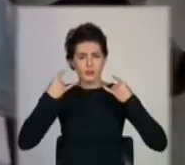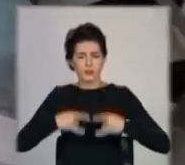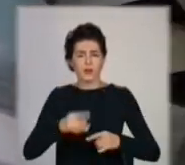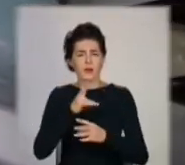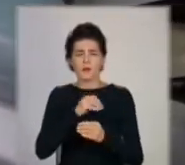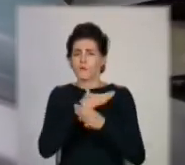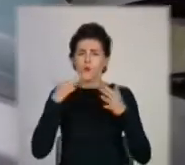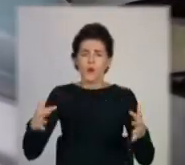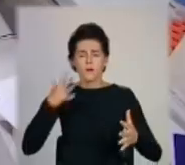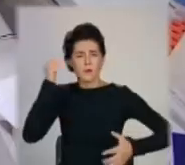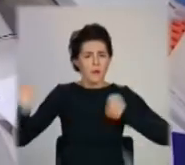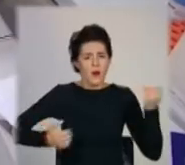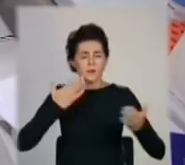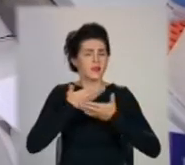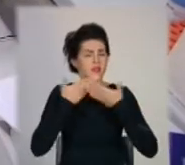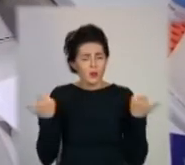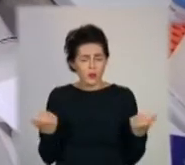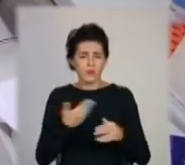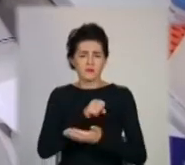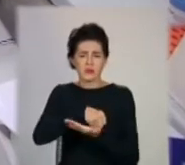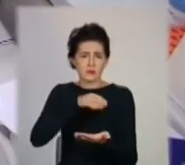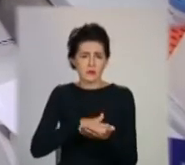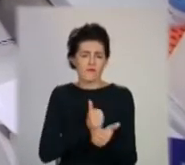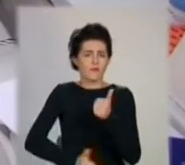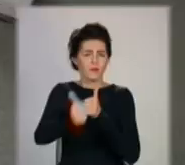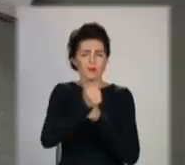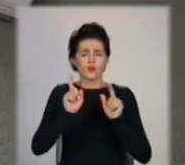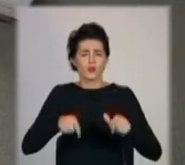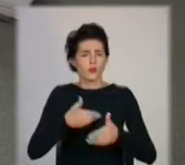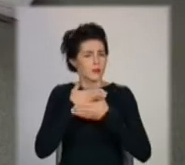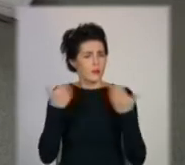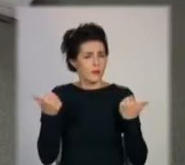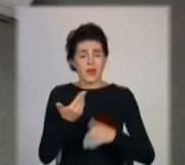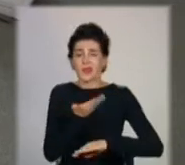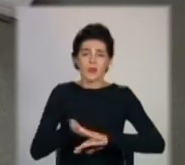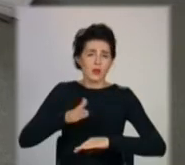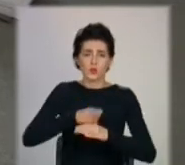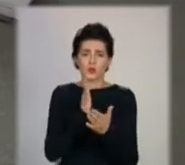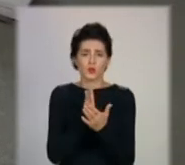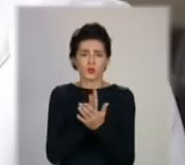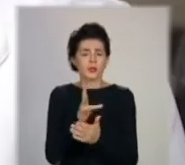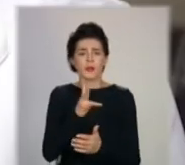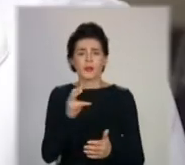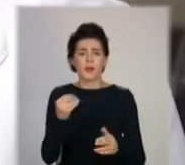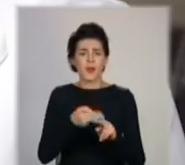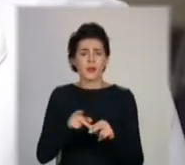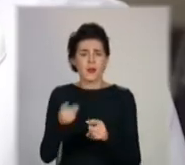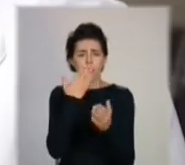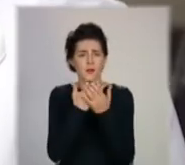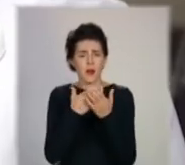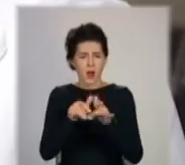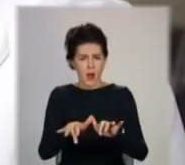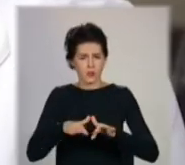Паніки немає, записів на декілька місяців наперед теж. Тяжесть состояния не определяется данными компьютерной